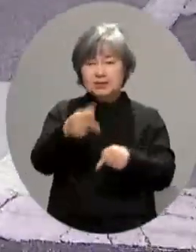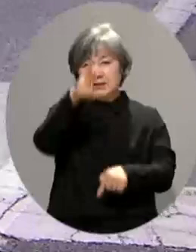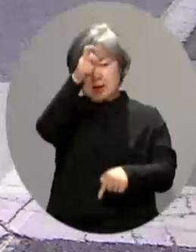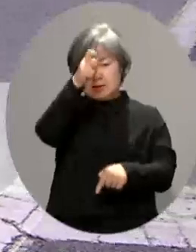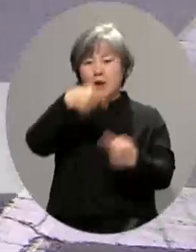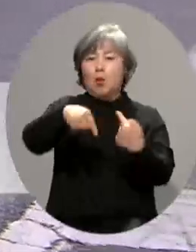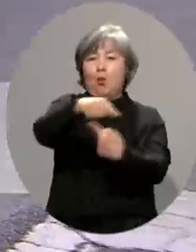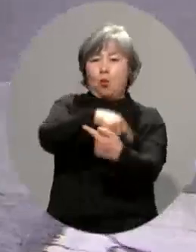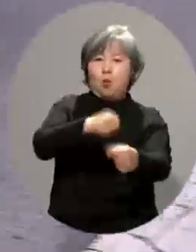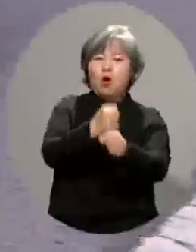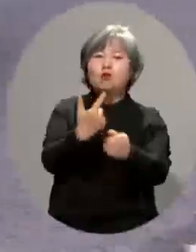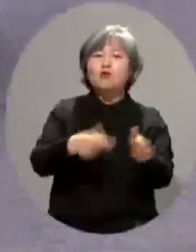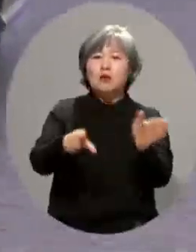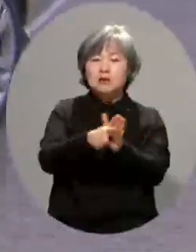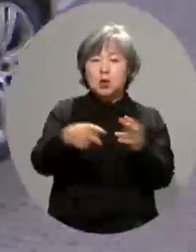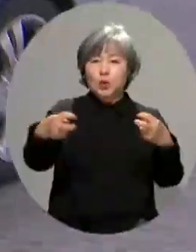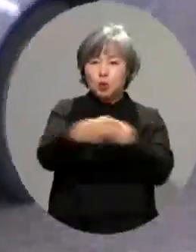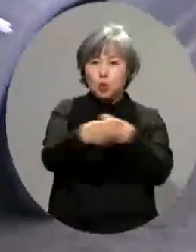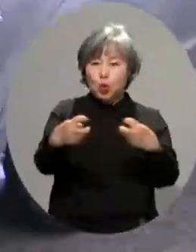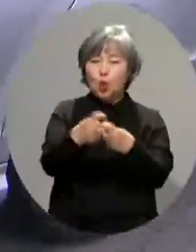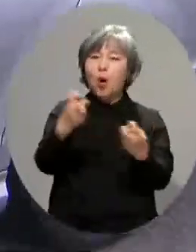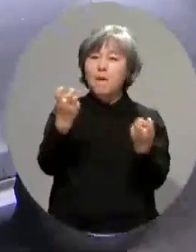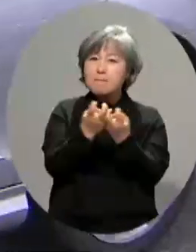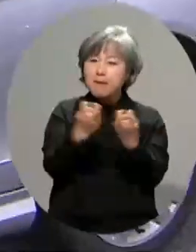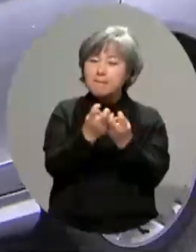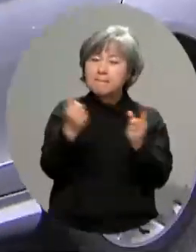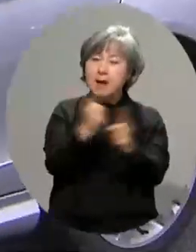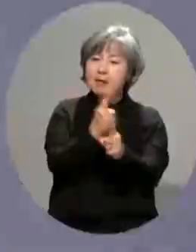활용할 수 있도록 도로교통법 개정도 추진하기로 했습니다